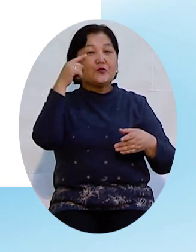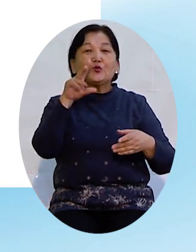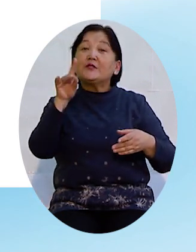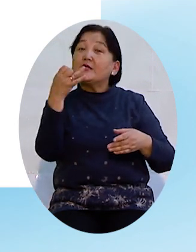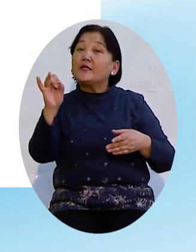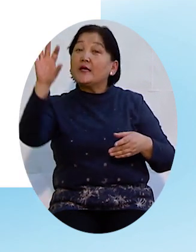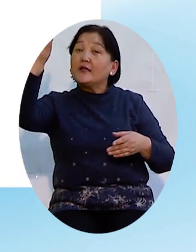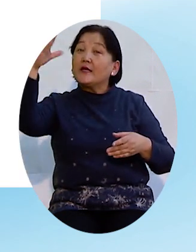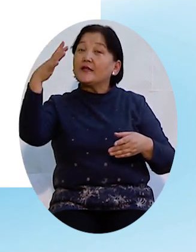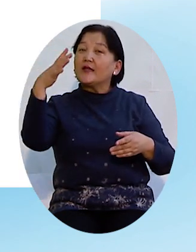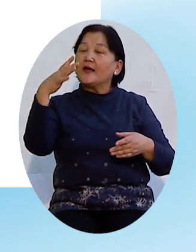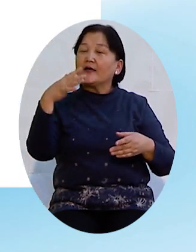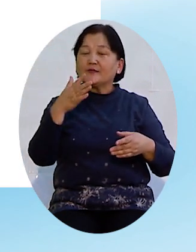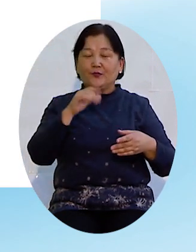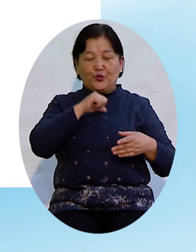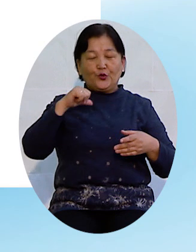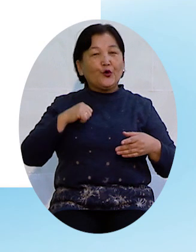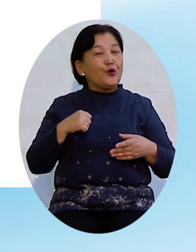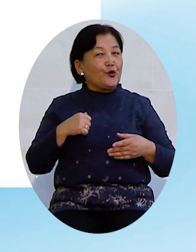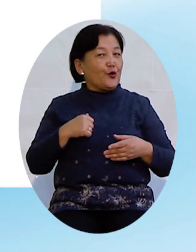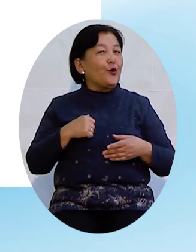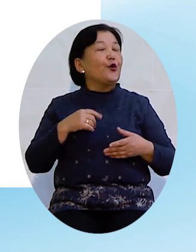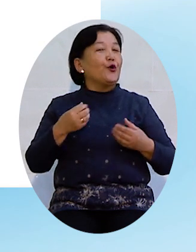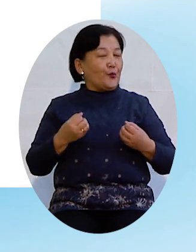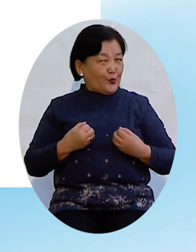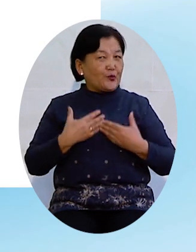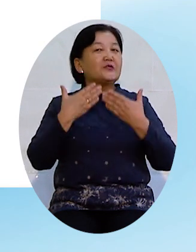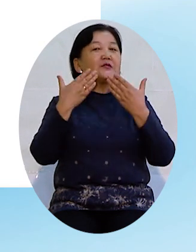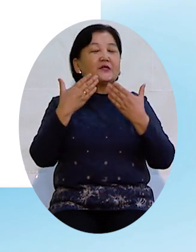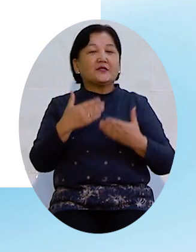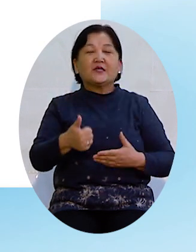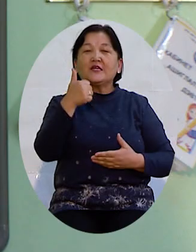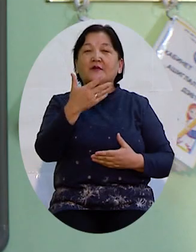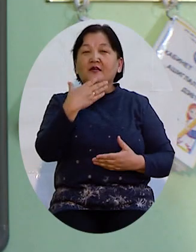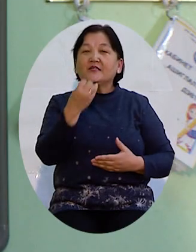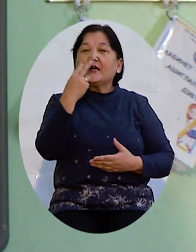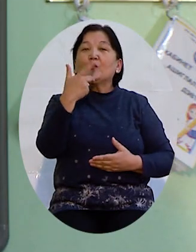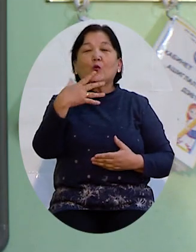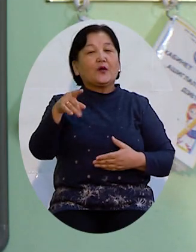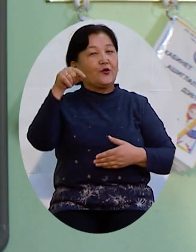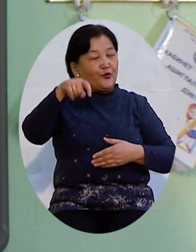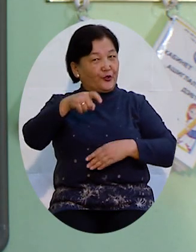нартай шүлгнээсээ би өөрөө бүтсэн дөнгөтийн цоодлын ийм сайхан үгээр